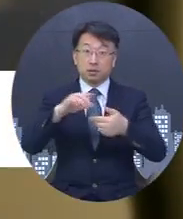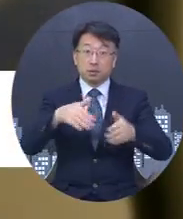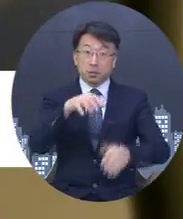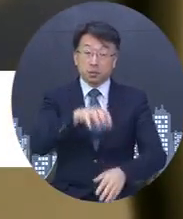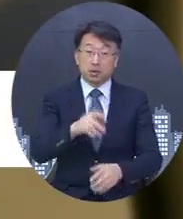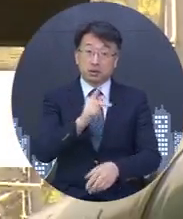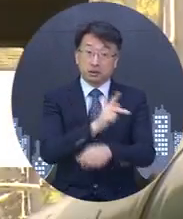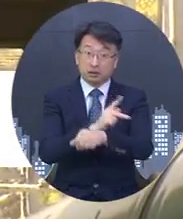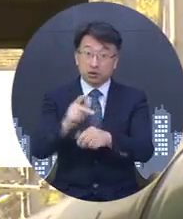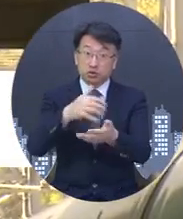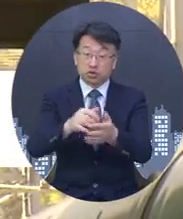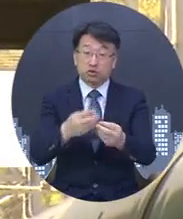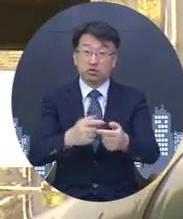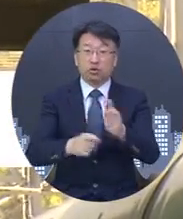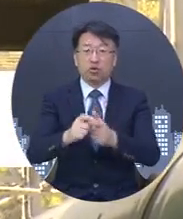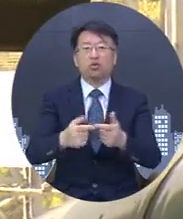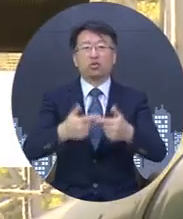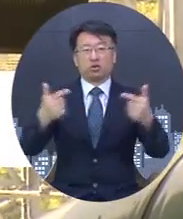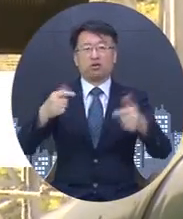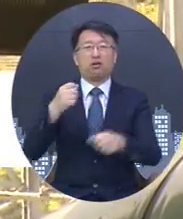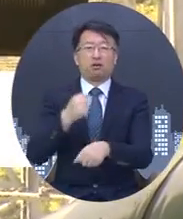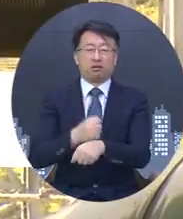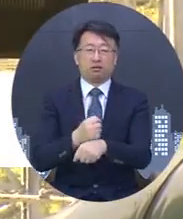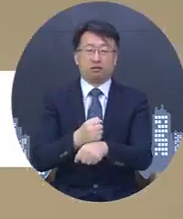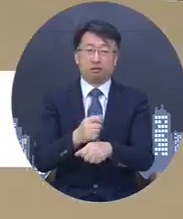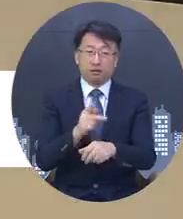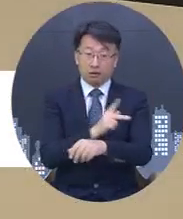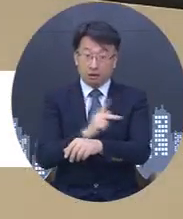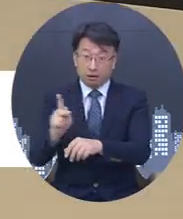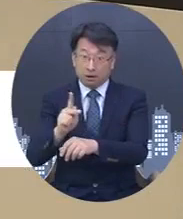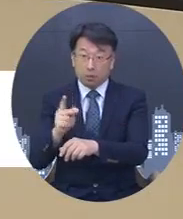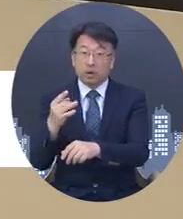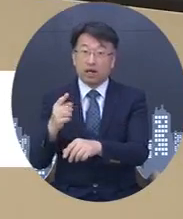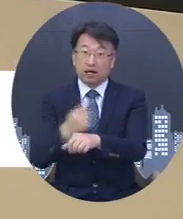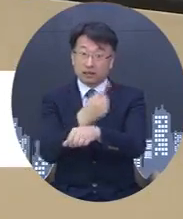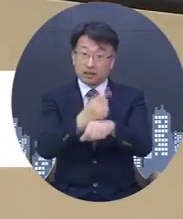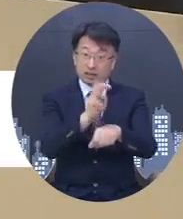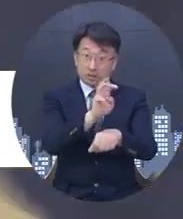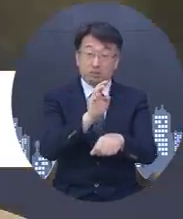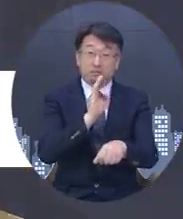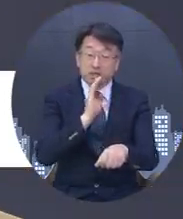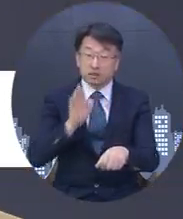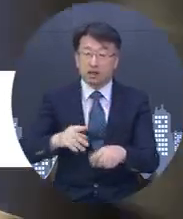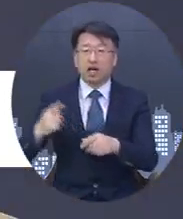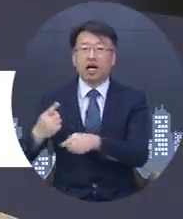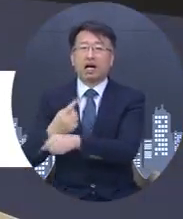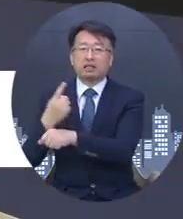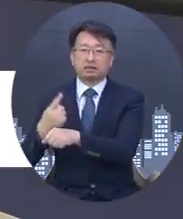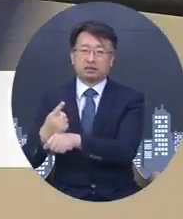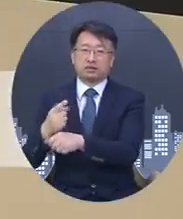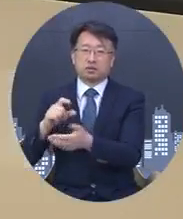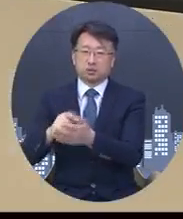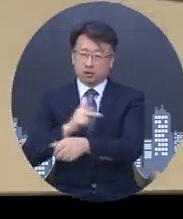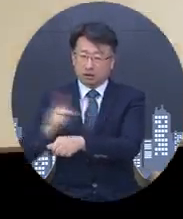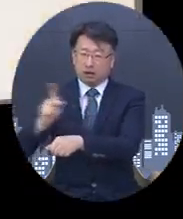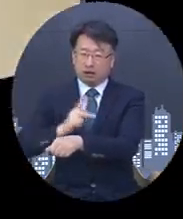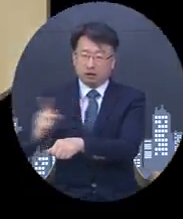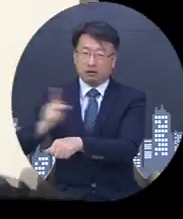경상남도는 KTX 횟수를 더 늘려서 운행 간격을 1시간 30분에서 1시간으로 줄일